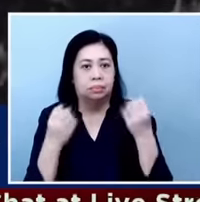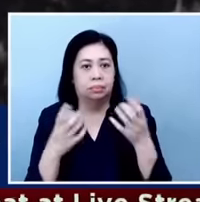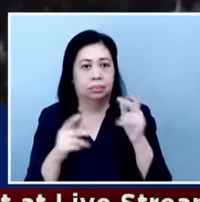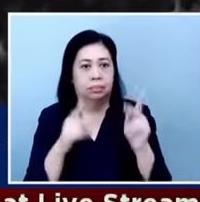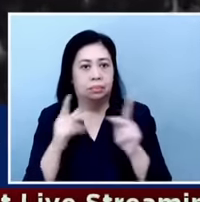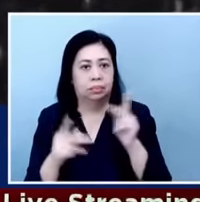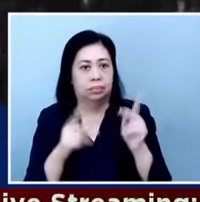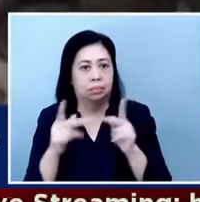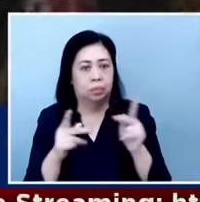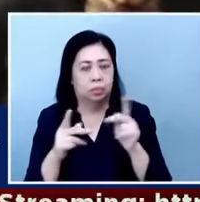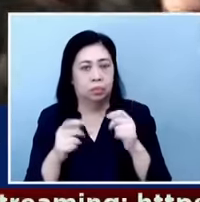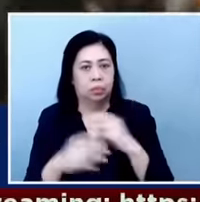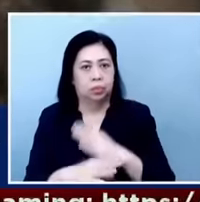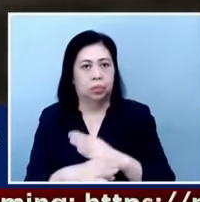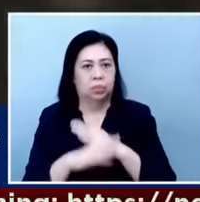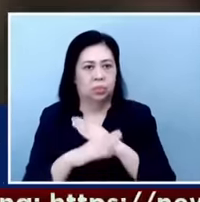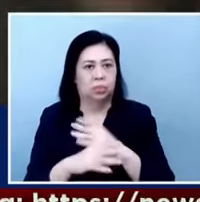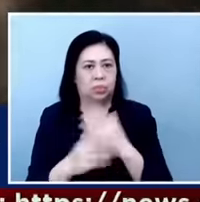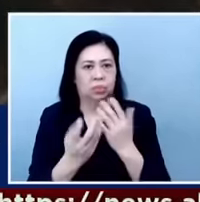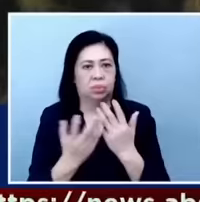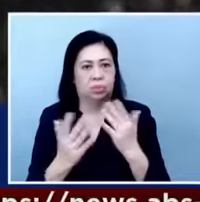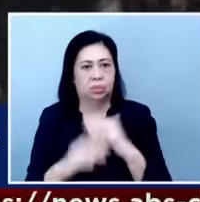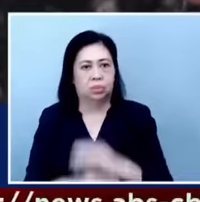ang umaharang.